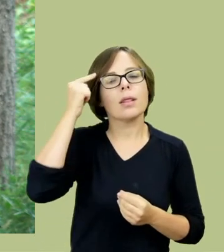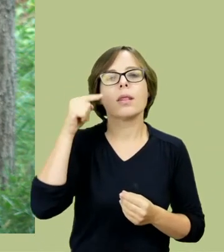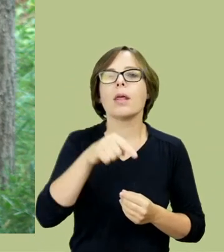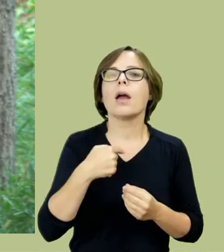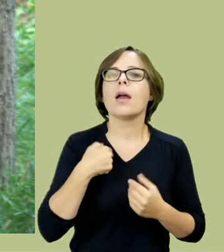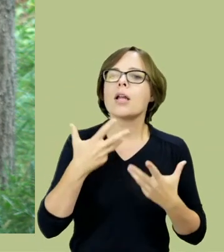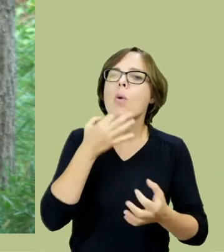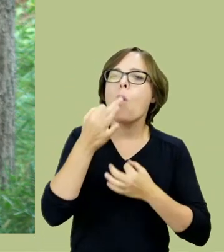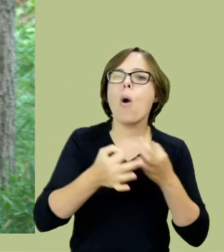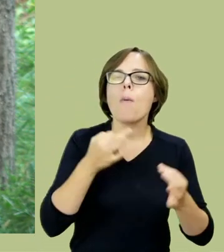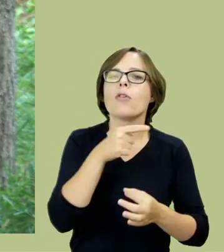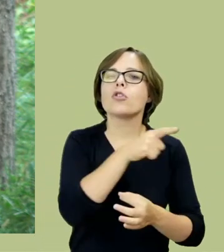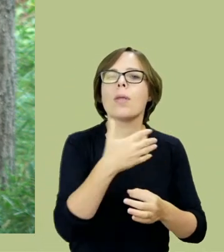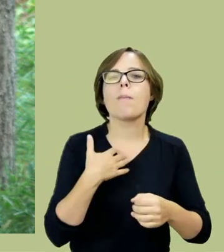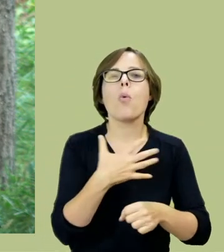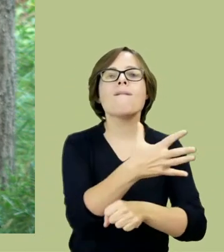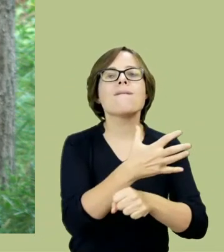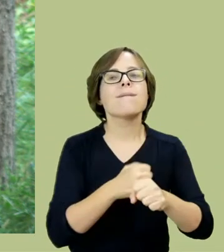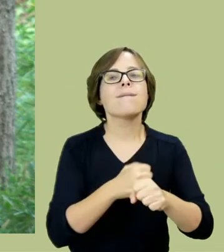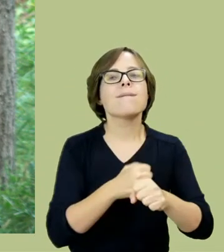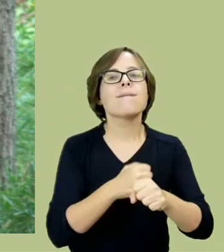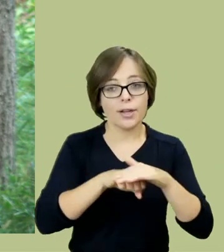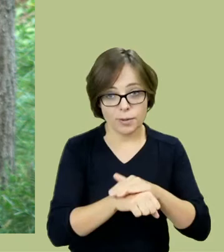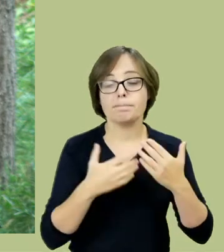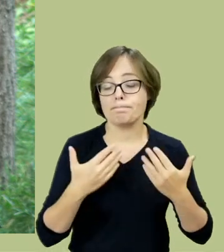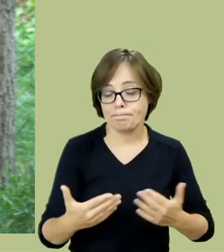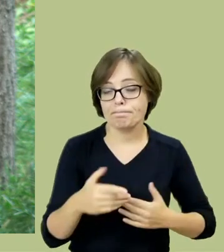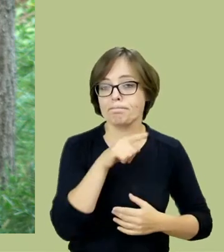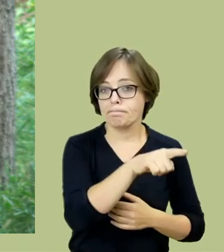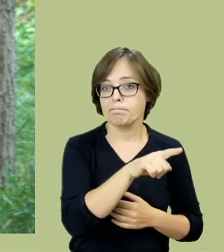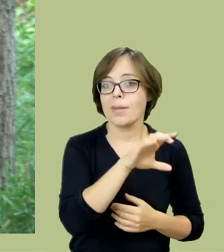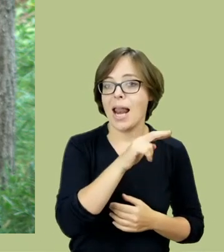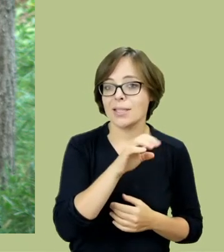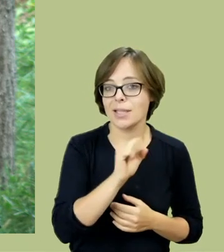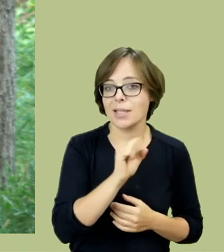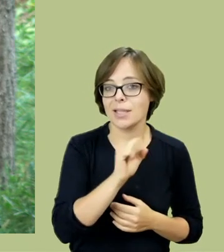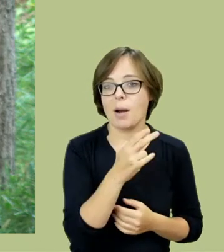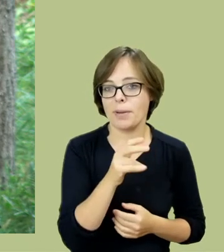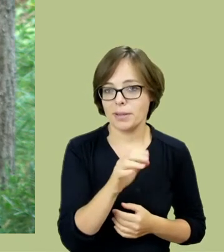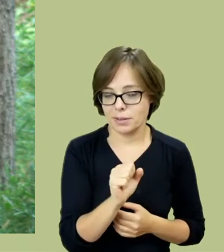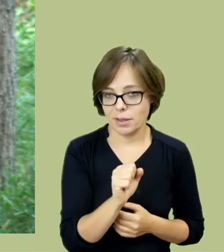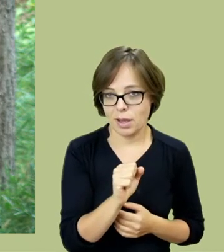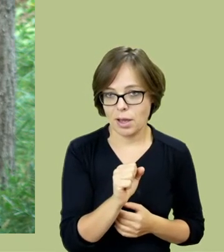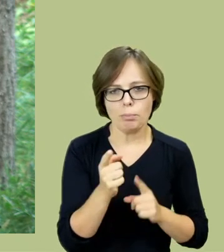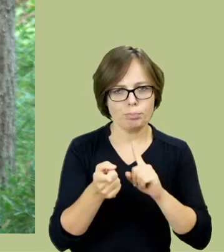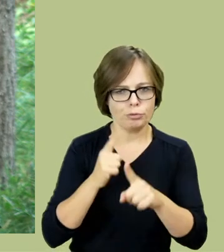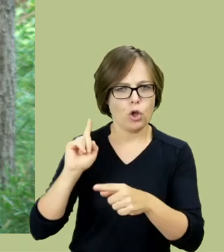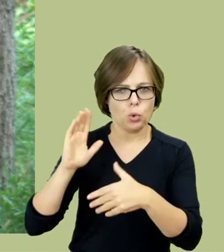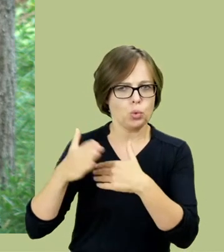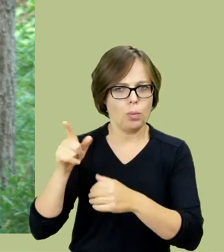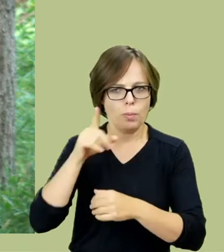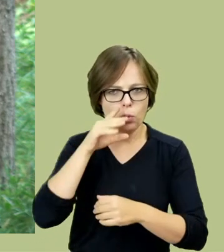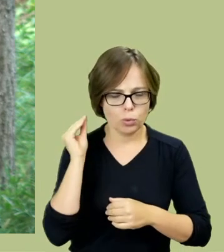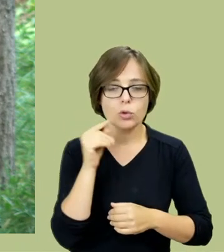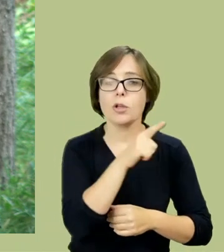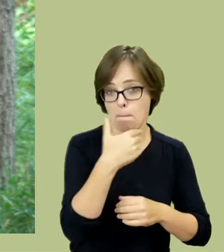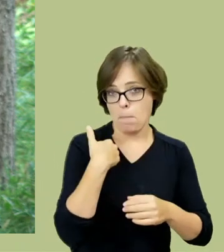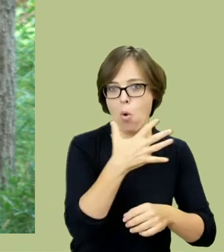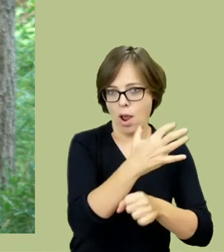chciałam wspomnieć, bo Aleksandra Szczerbińska jeszcze była aresztowana.